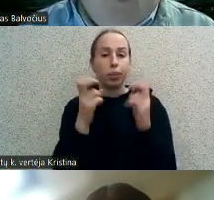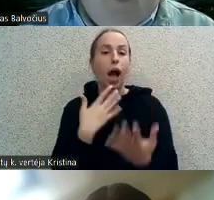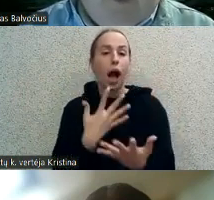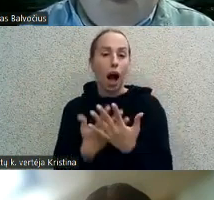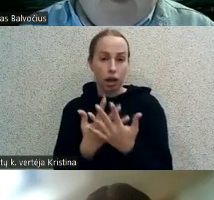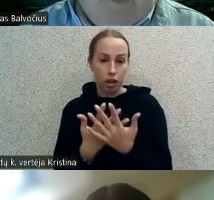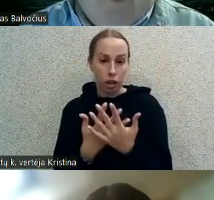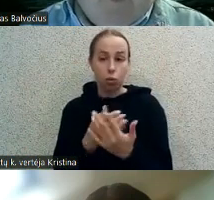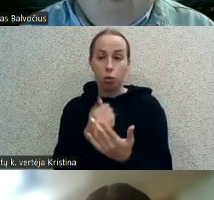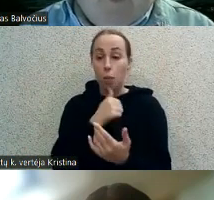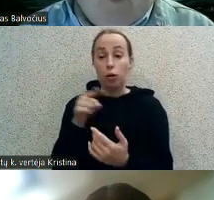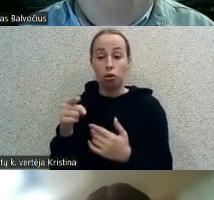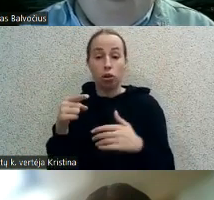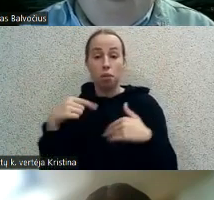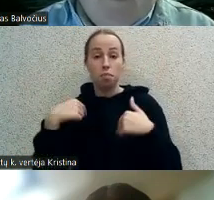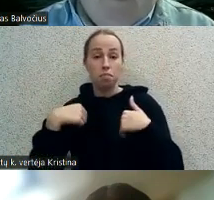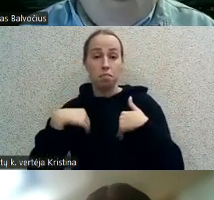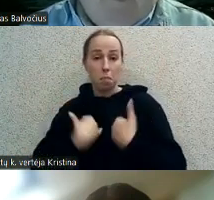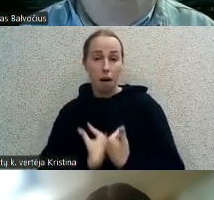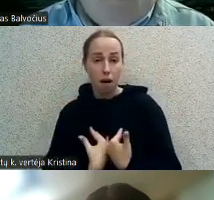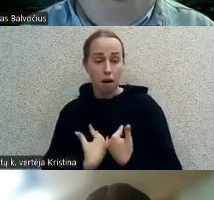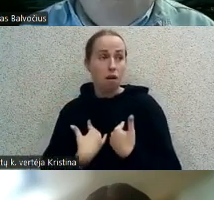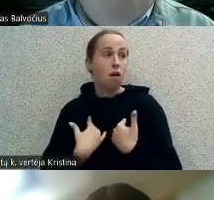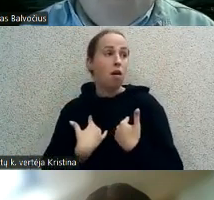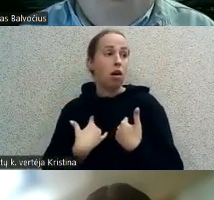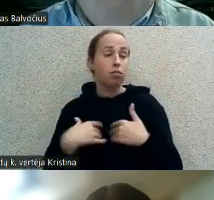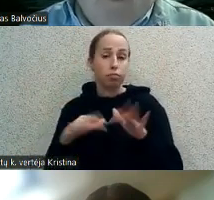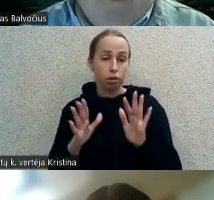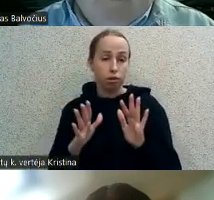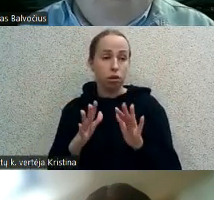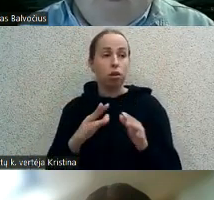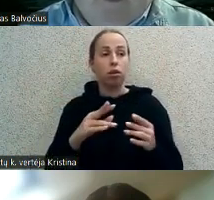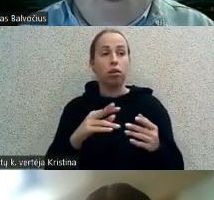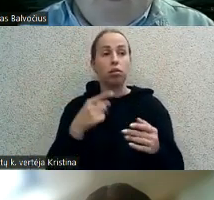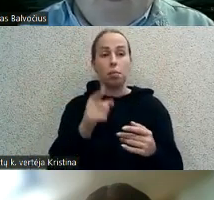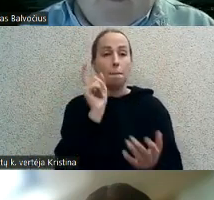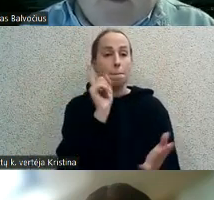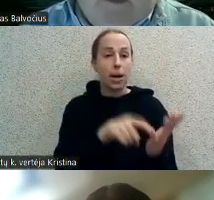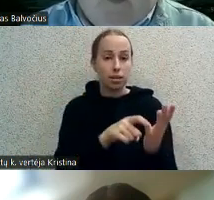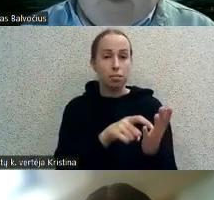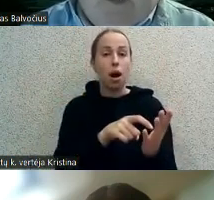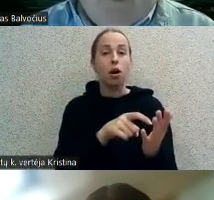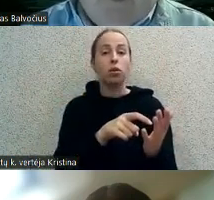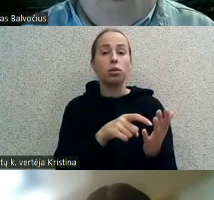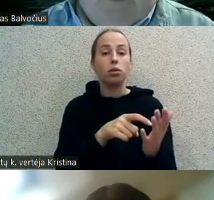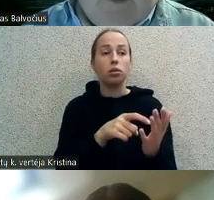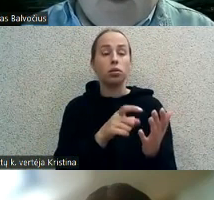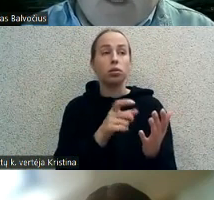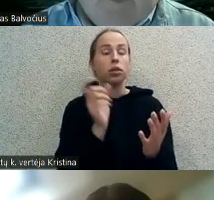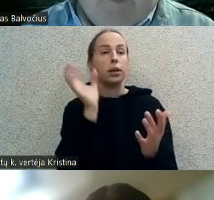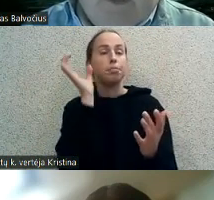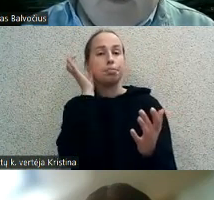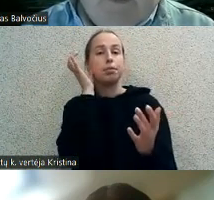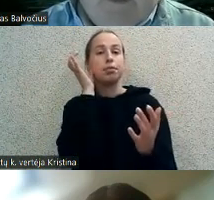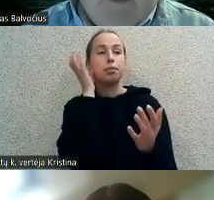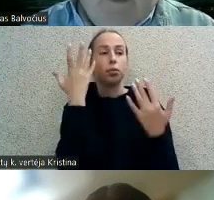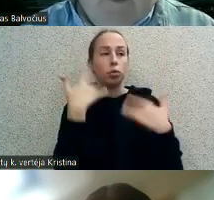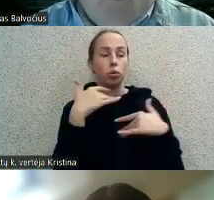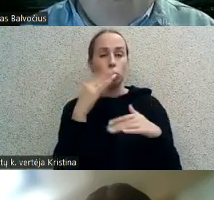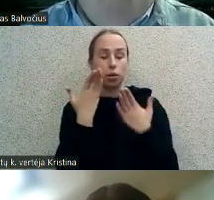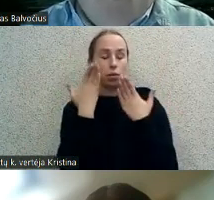jinai pavarksta, ji paspaudžia mygtuką ir jai skaito italų kalbą, ir ji gali ten klausytis, reiškia, akis